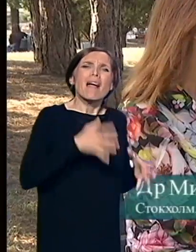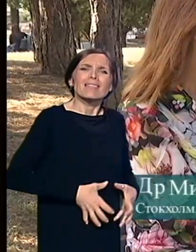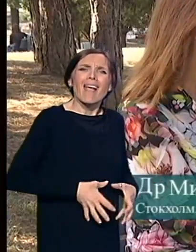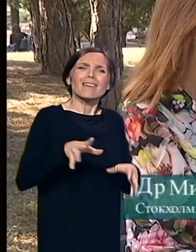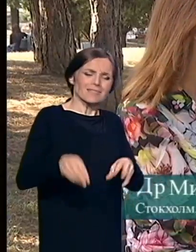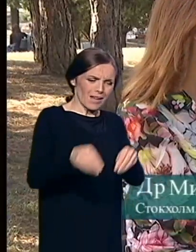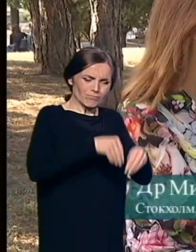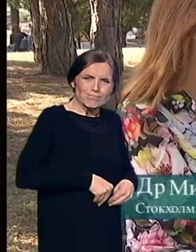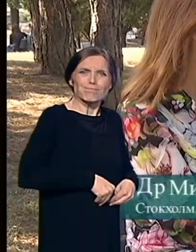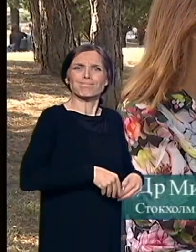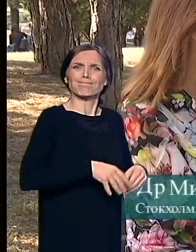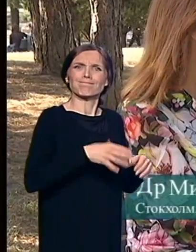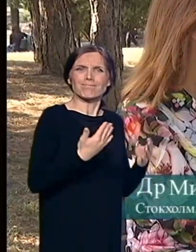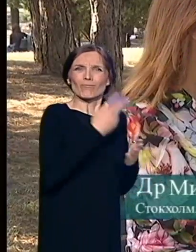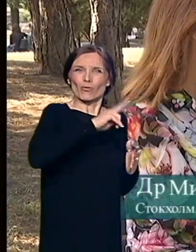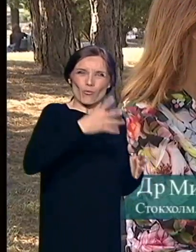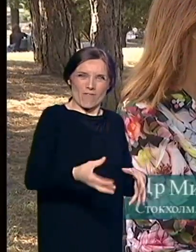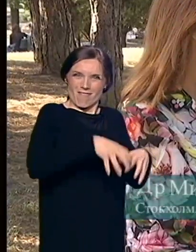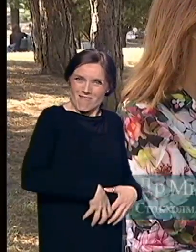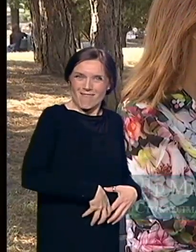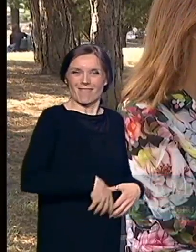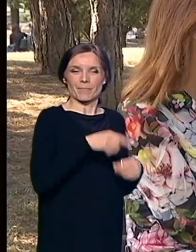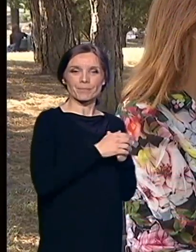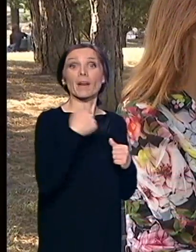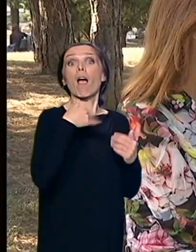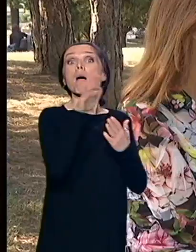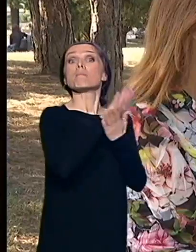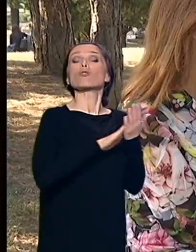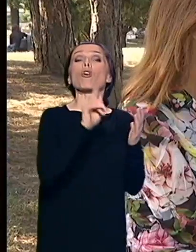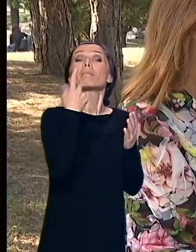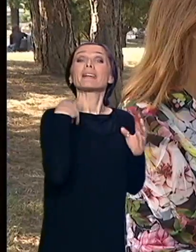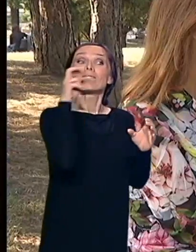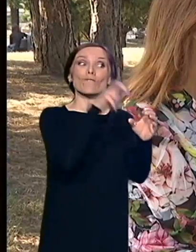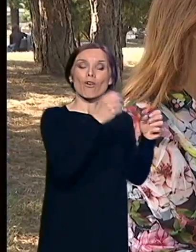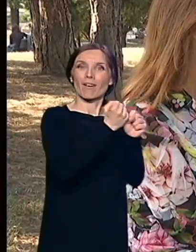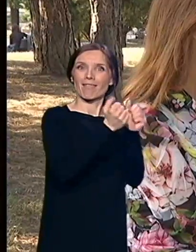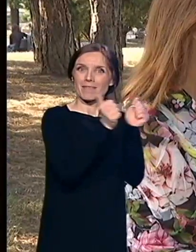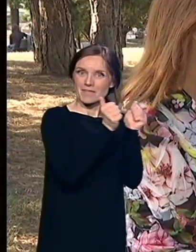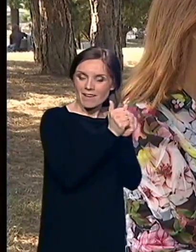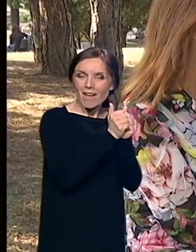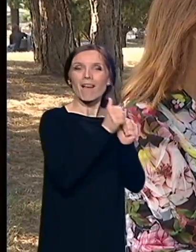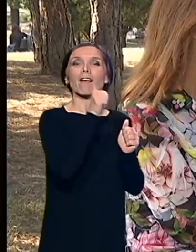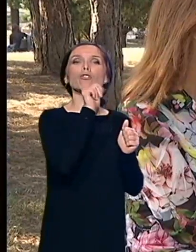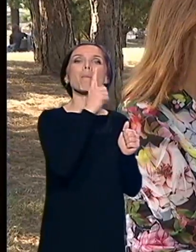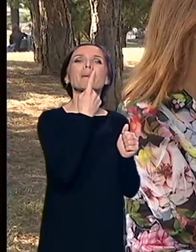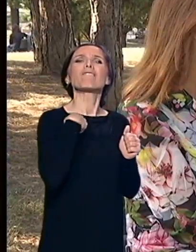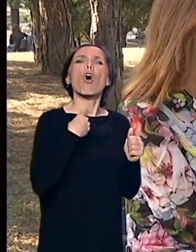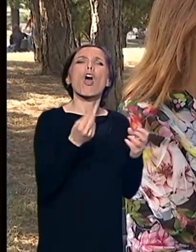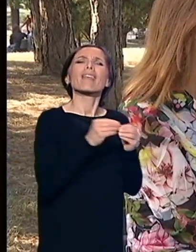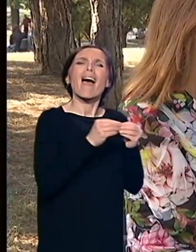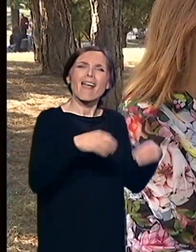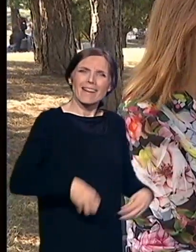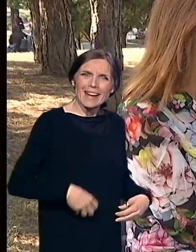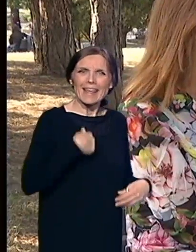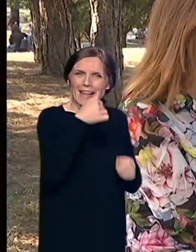pozvao da radim doktorat kod njega. Ja sam počeo da radim te projekte transplantacije jajnika. I prvo sam radio 2 godine iz Norveške, da to